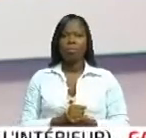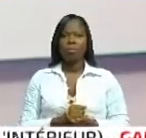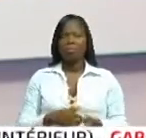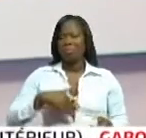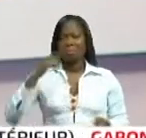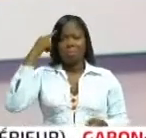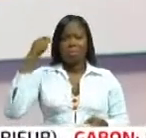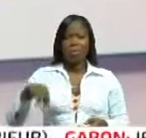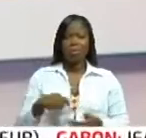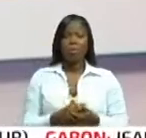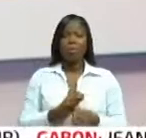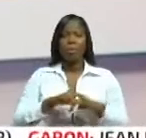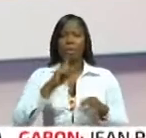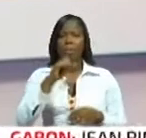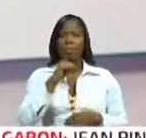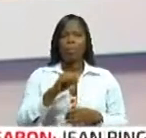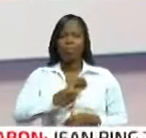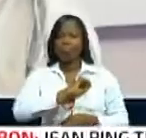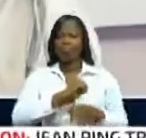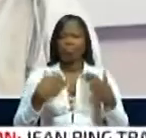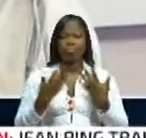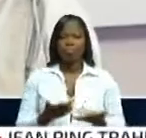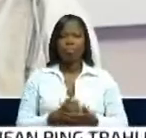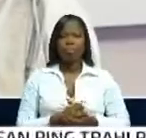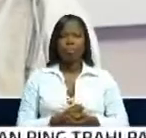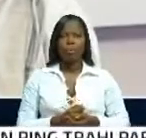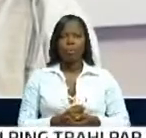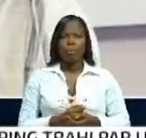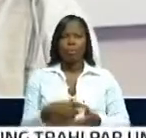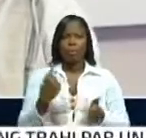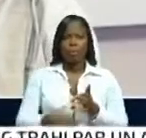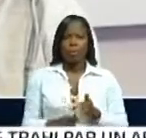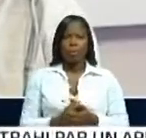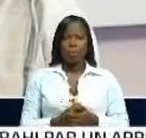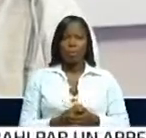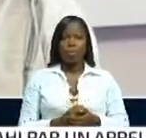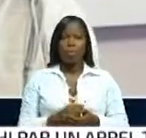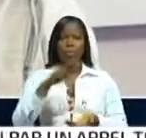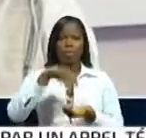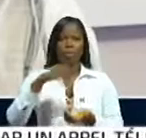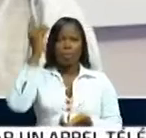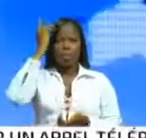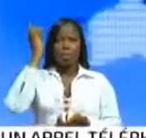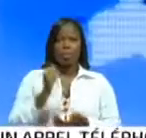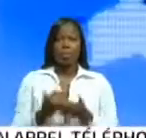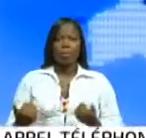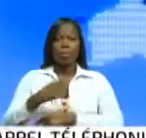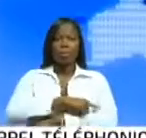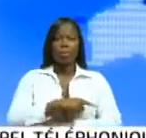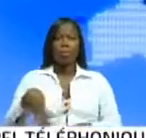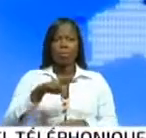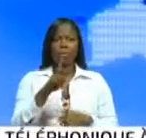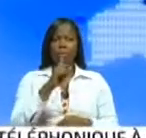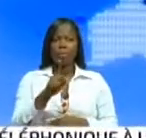moi je n'ai pas de temps en temps du côté aujourd'hui est-ce que vous n'êtes